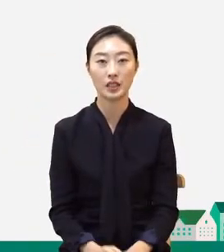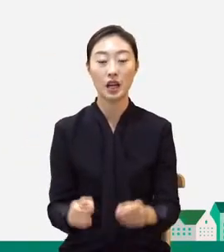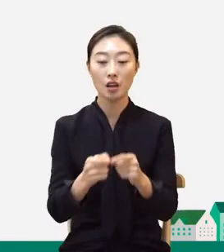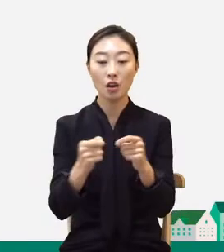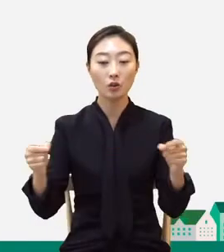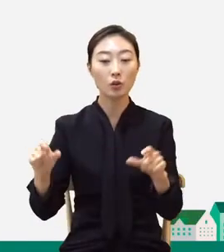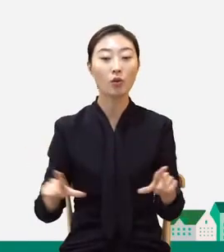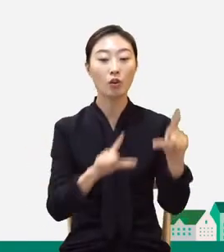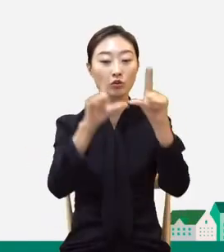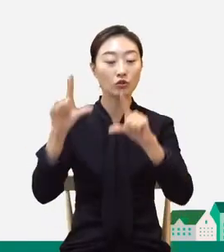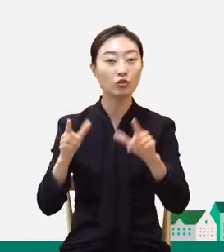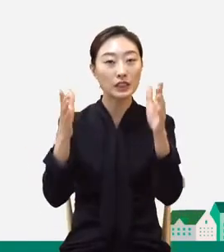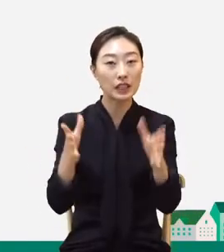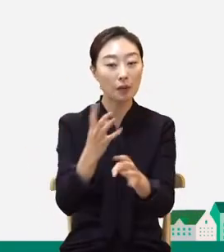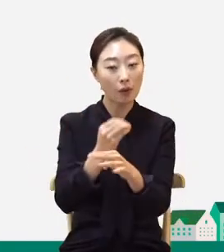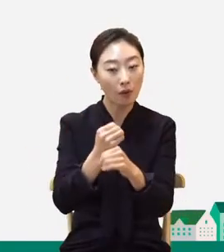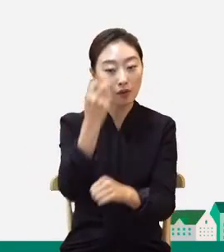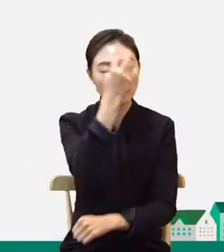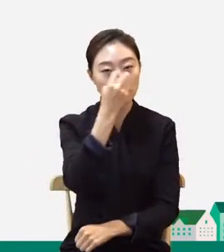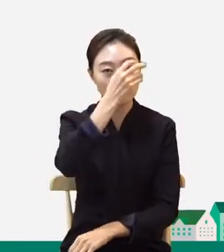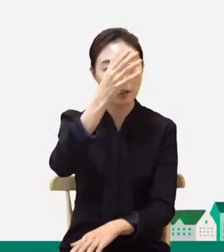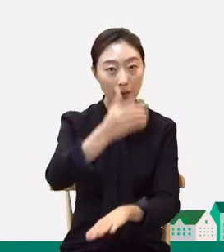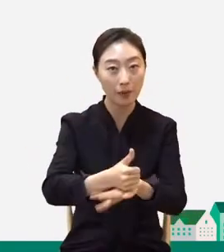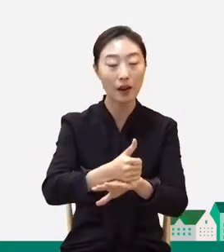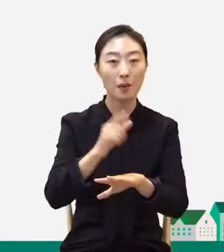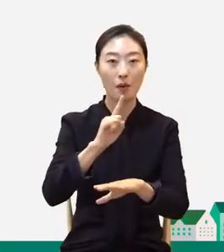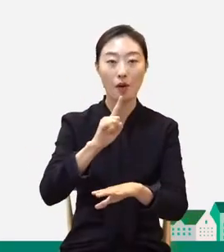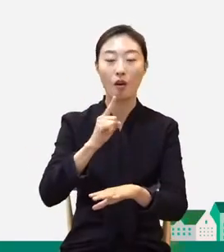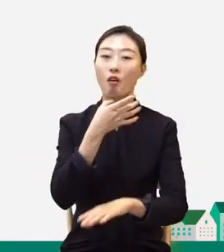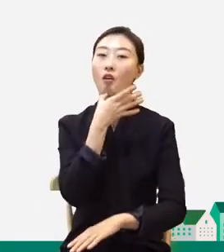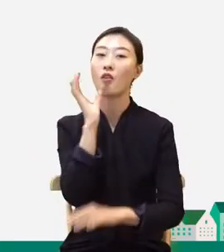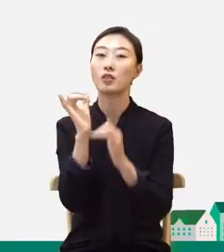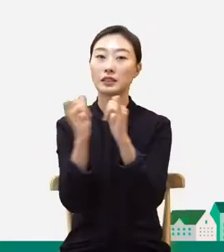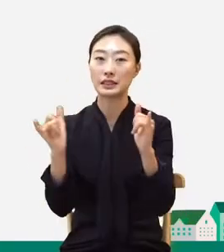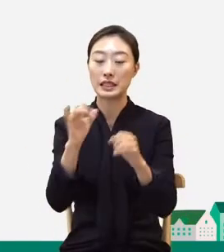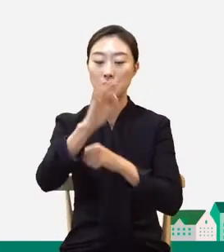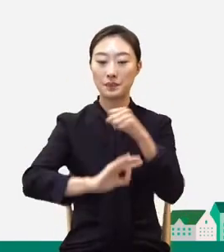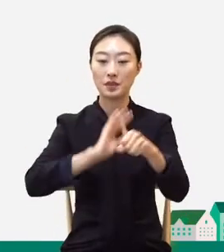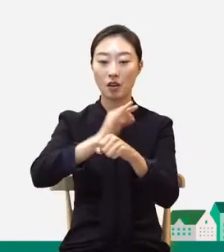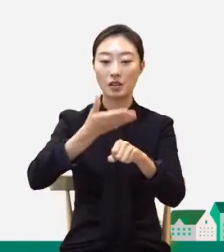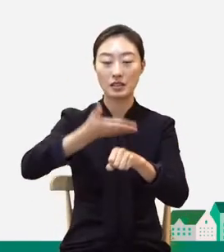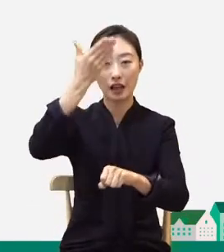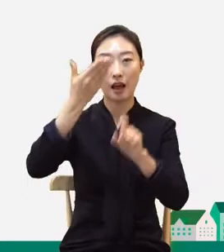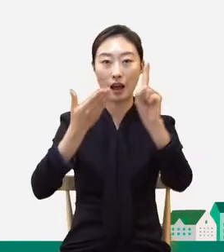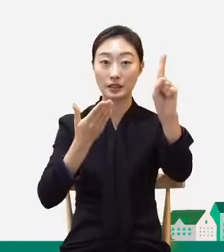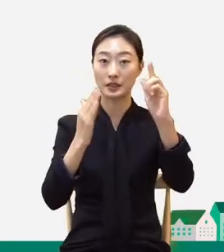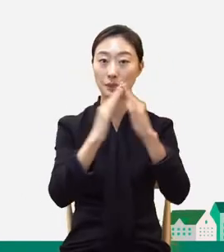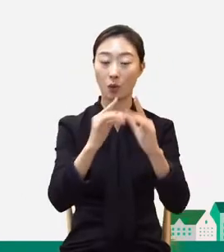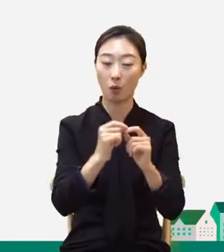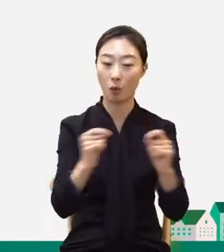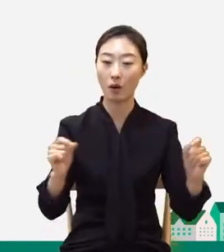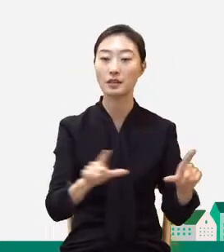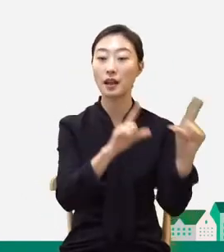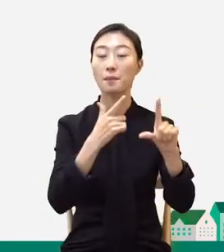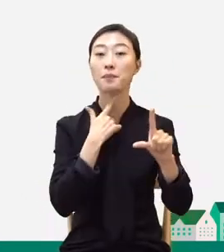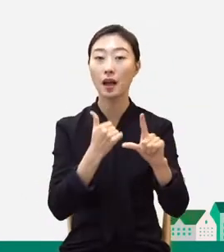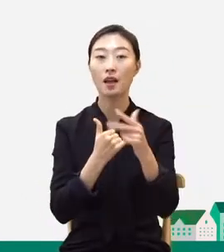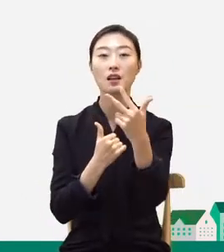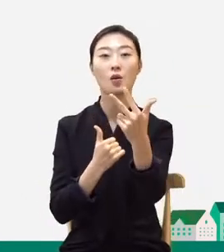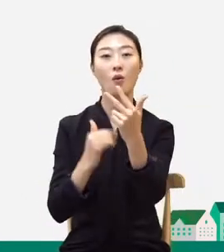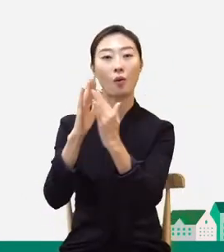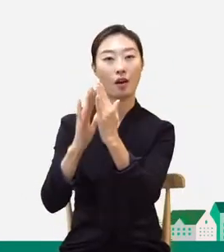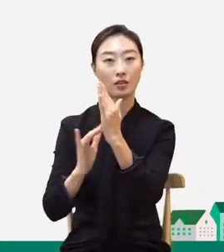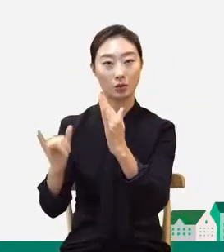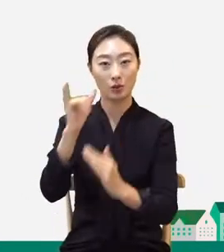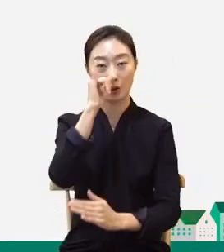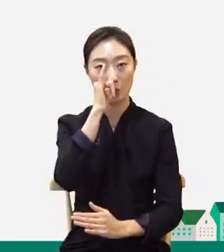살펴봤는데요. 저희 어르신들 같은 경우에는 10년 이상 한 지역에서 오래 사셨던 분들이 7가구나 되어 있고 대부분